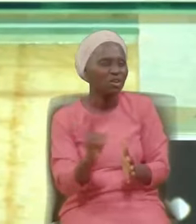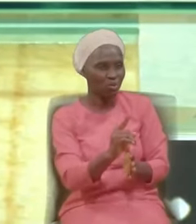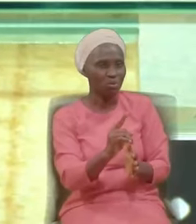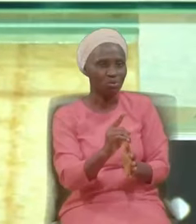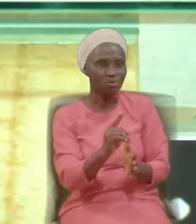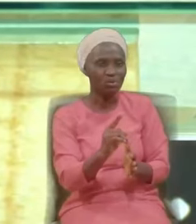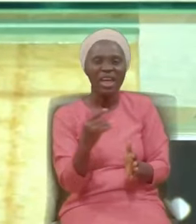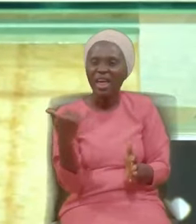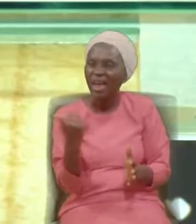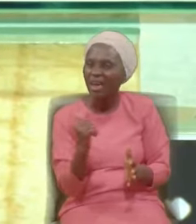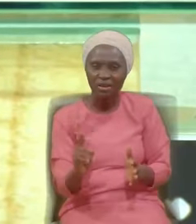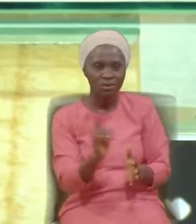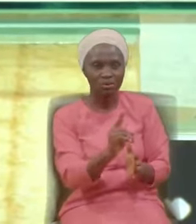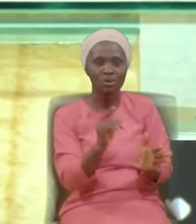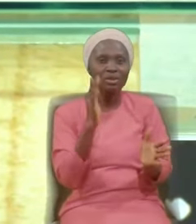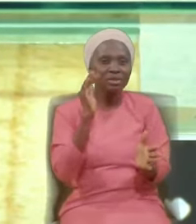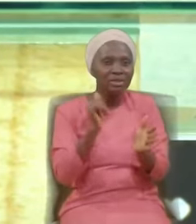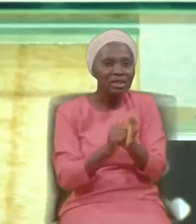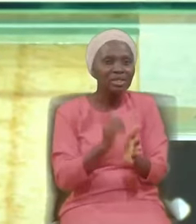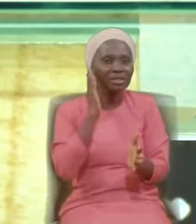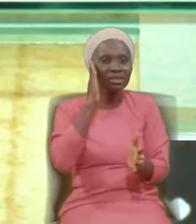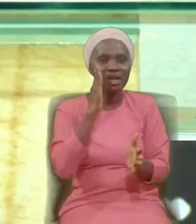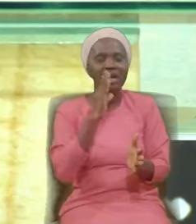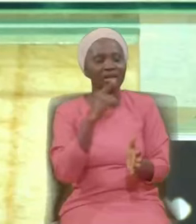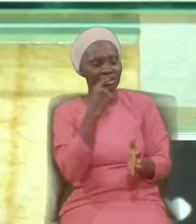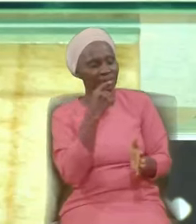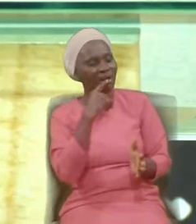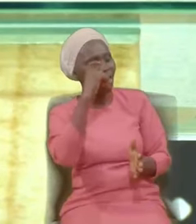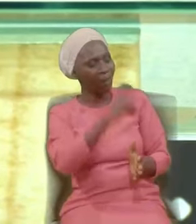Si quelqu'un dit à cette montagne,